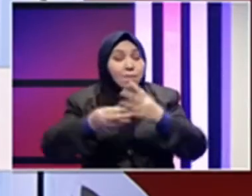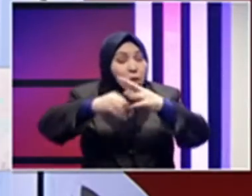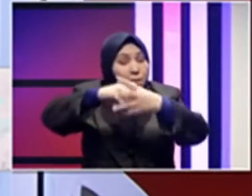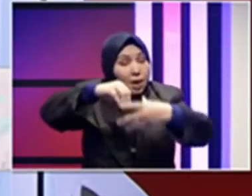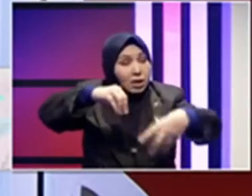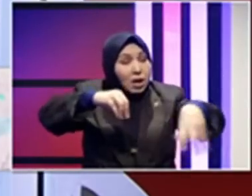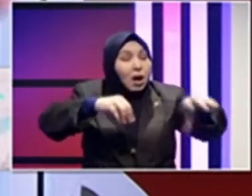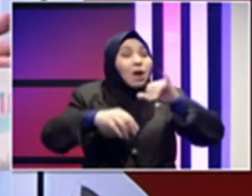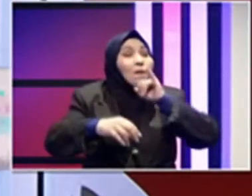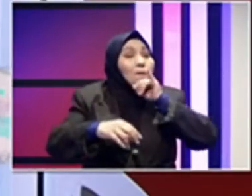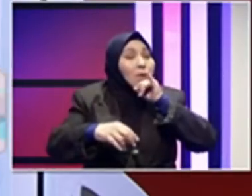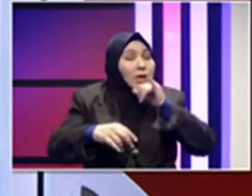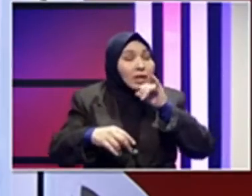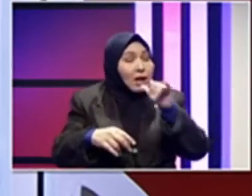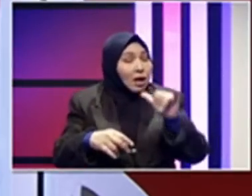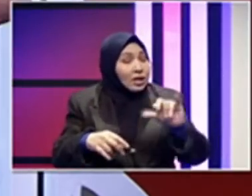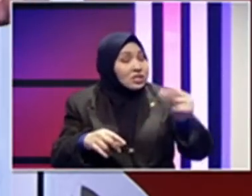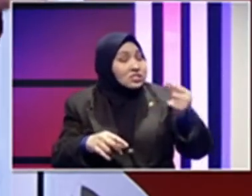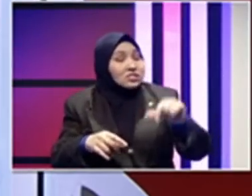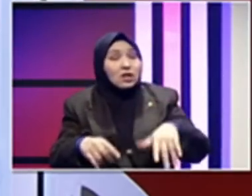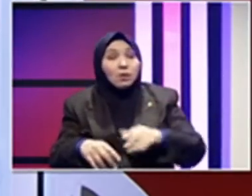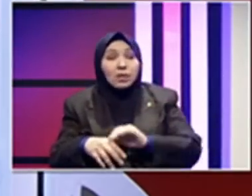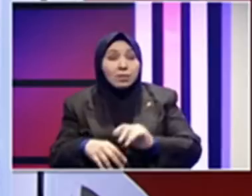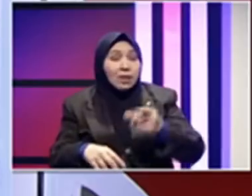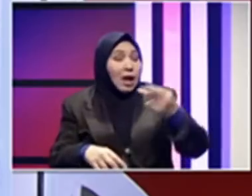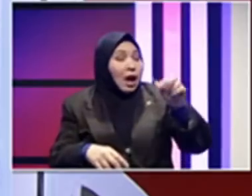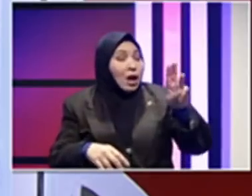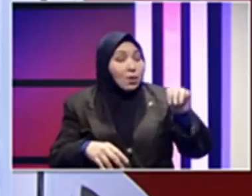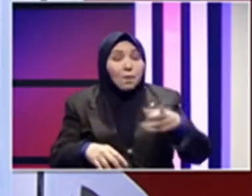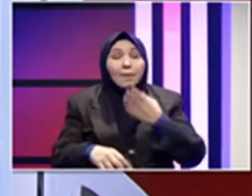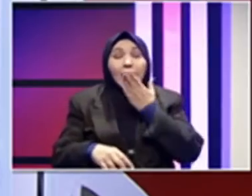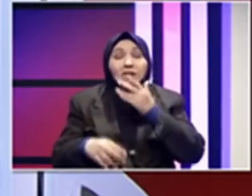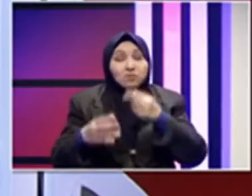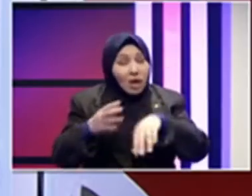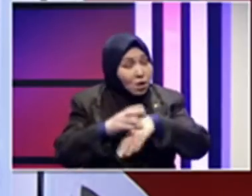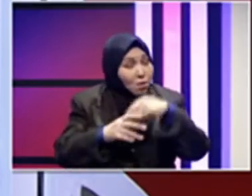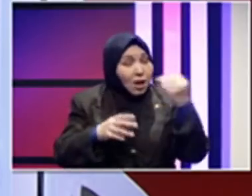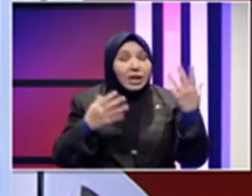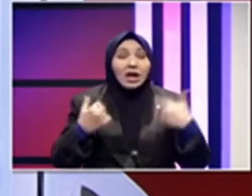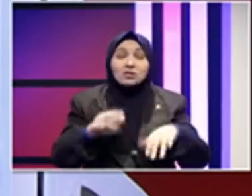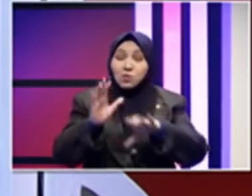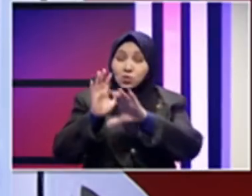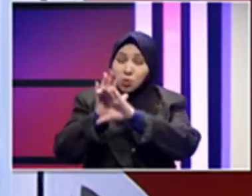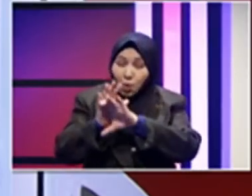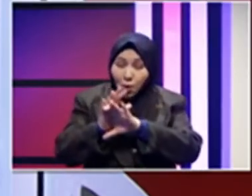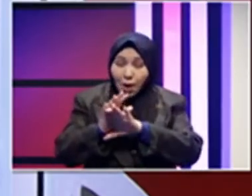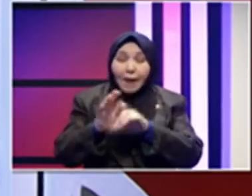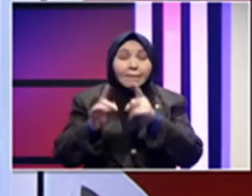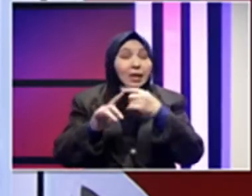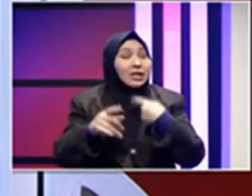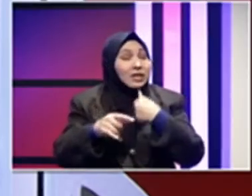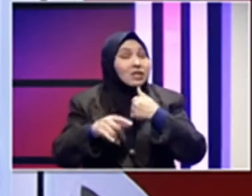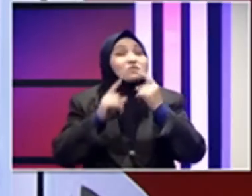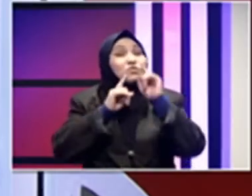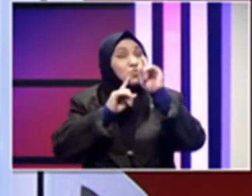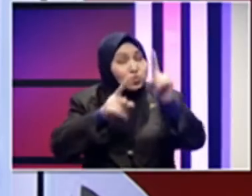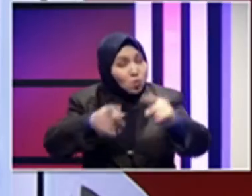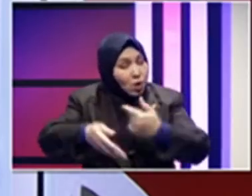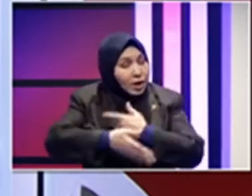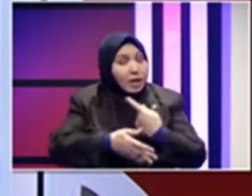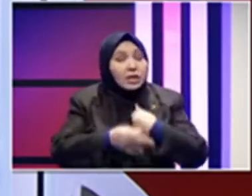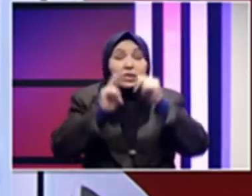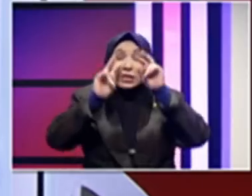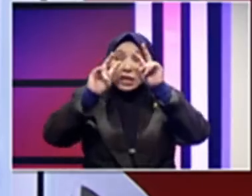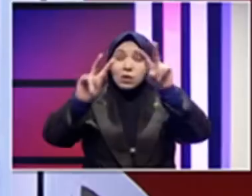Yang oren, yang tak oren, yang hijau harum manis dah keluar dah contohnya, kan. Jadi apabila kita suruh anak-anak kita lihat, biar